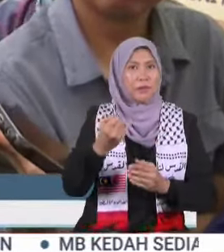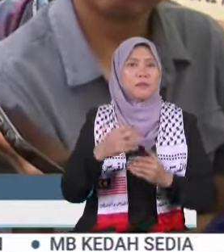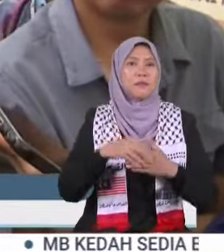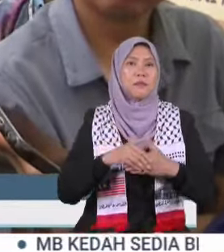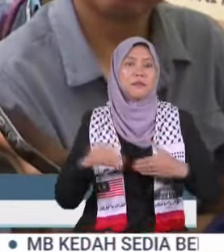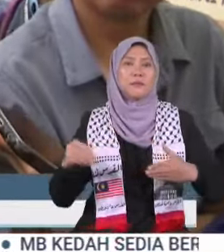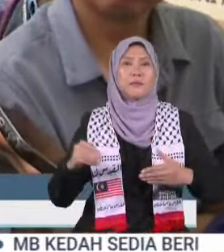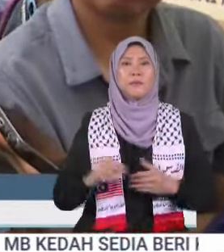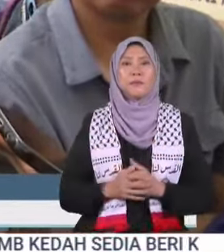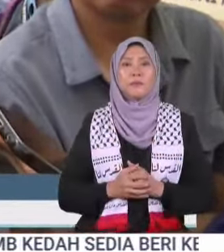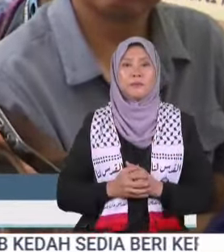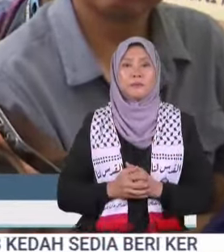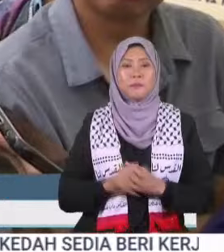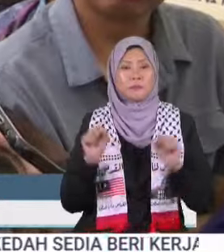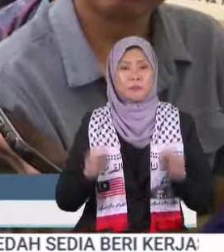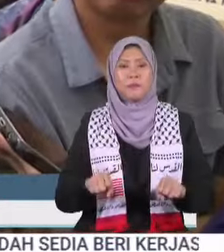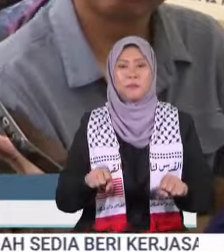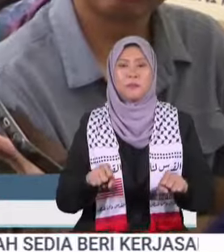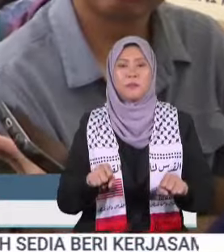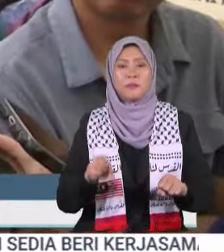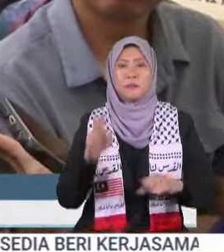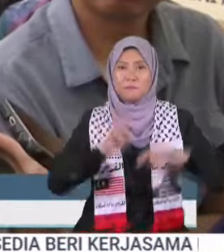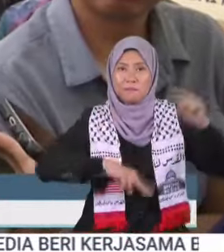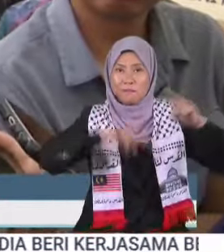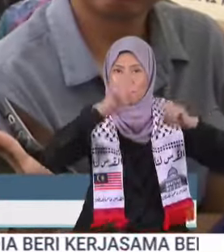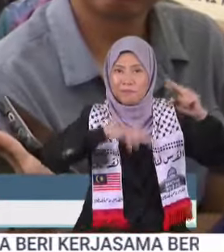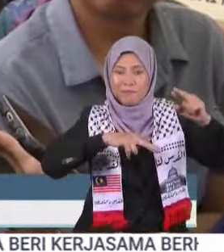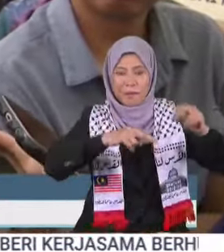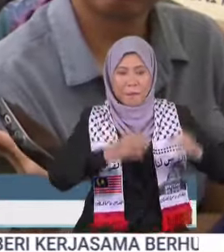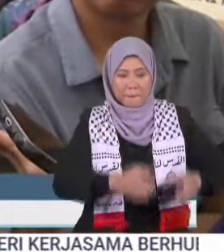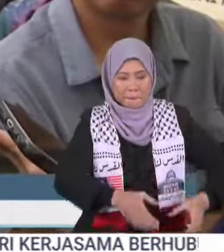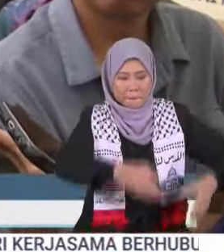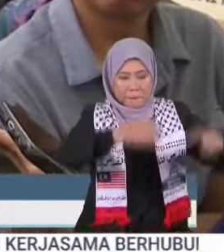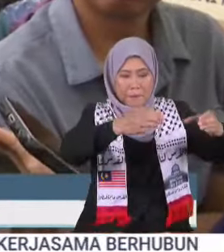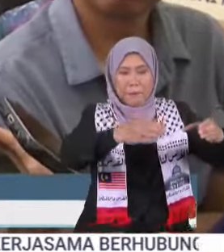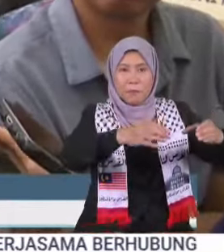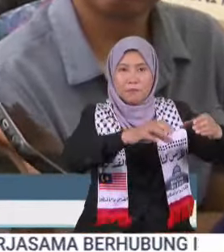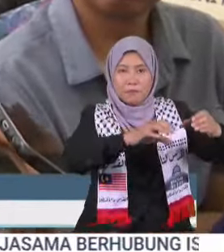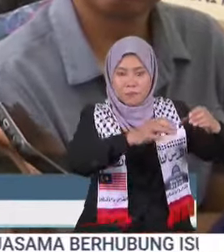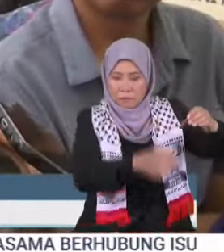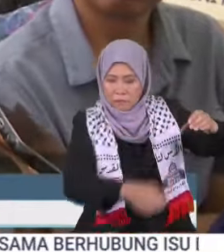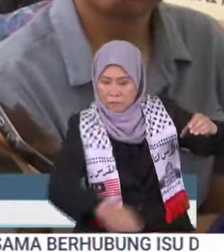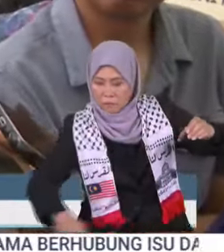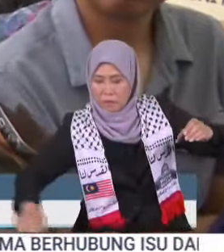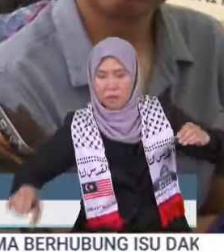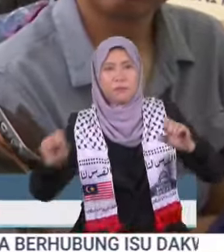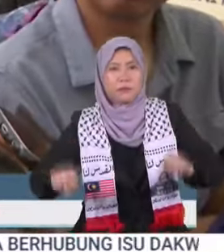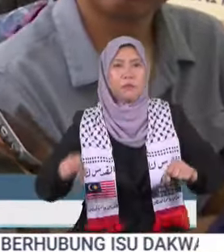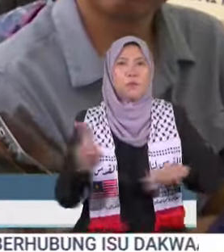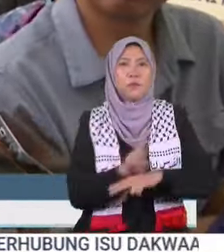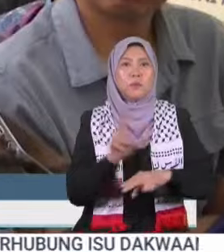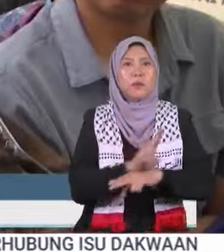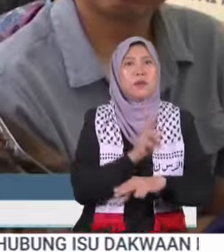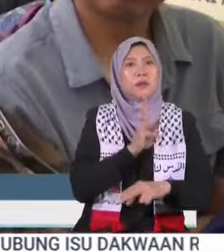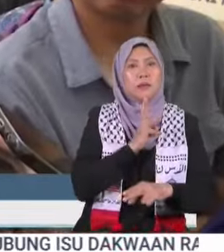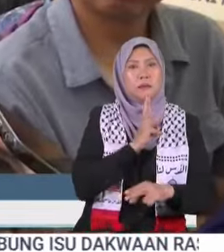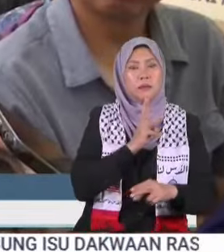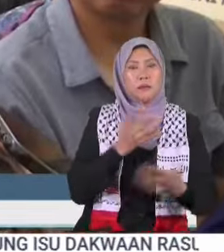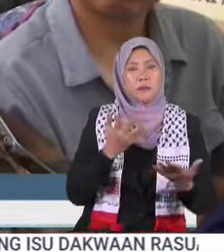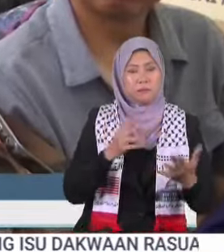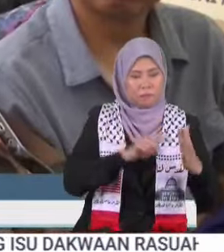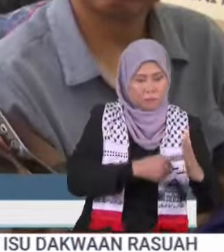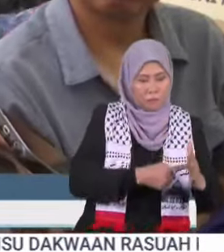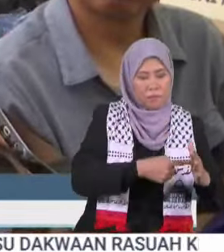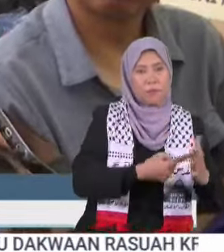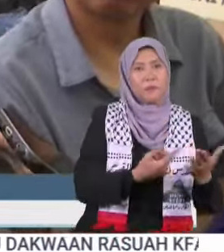di dapat di dibina ataupun kawasan-kawasan drilling dapat dibuat untuk memastikan supaya ada punca-punca